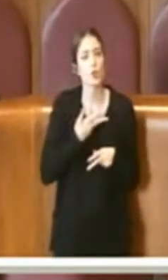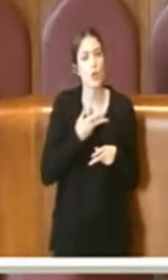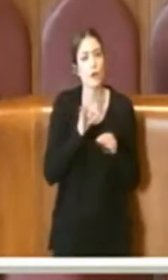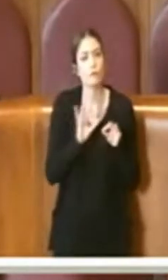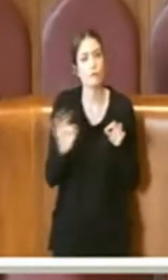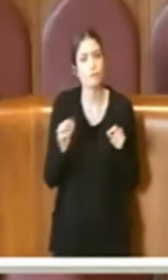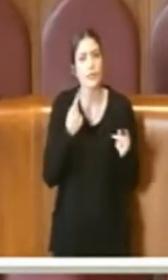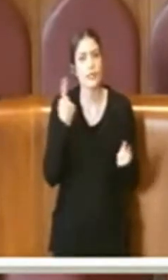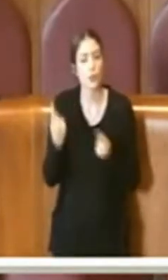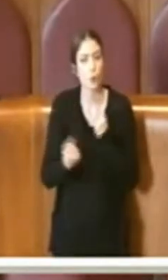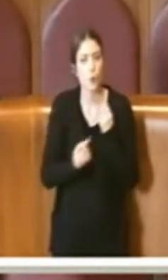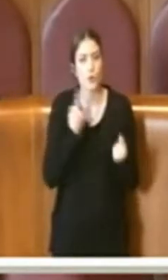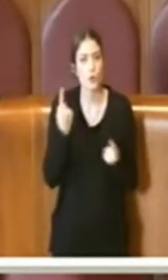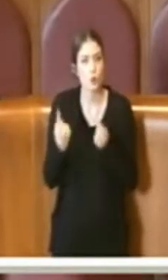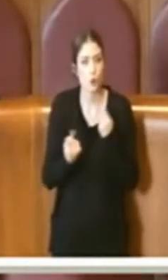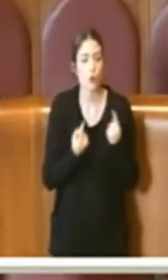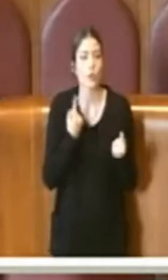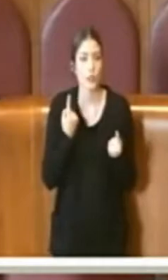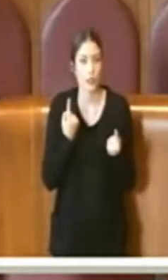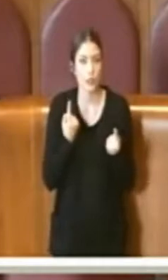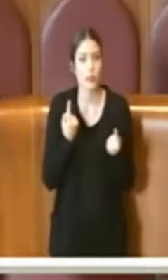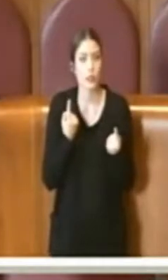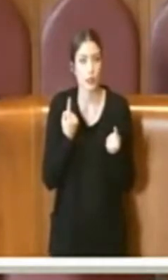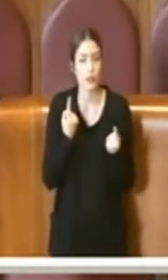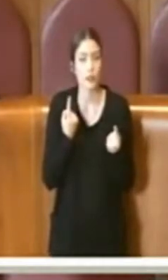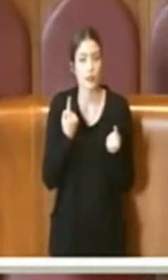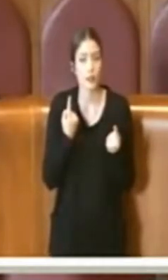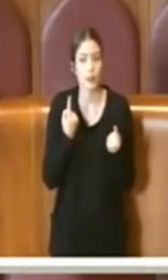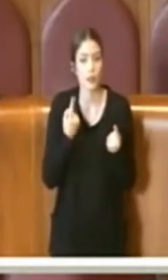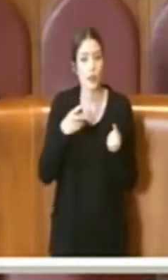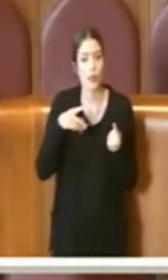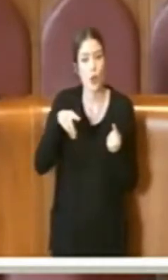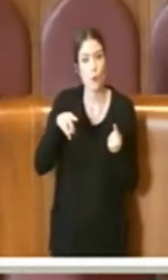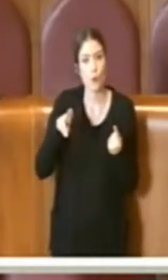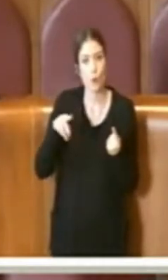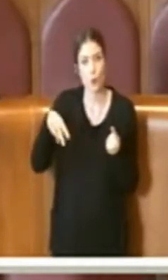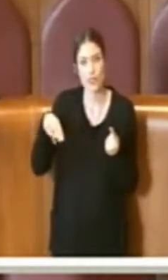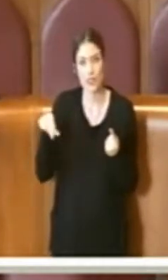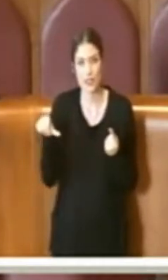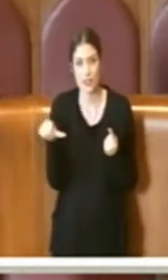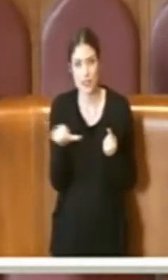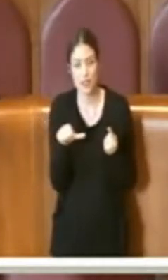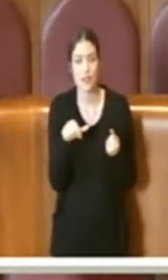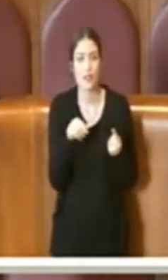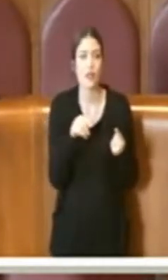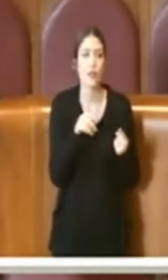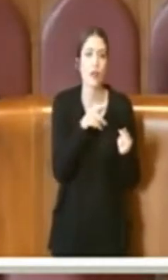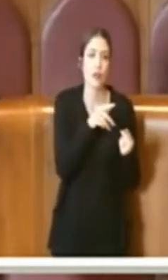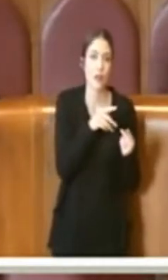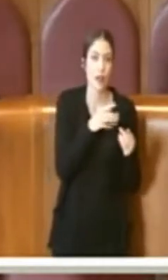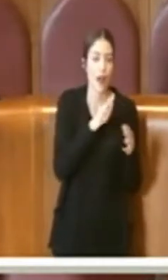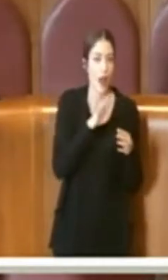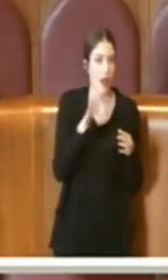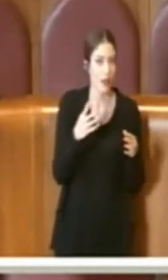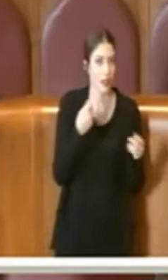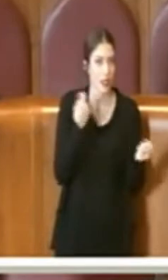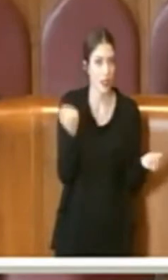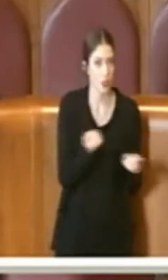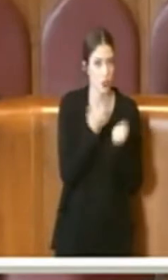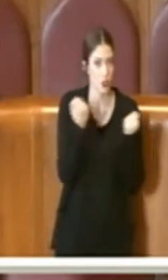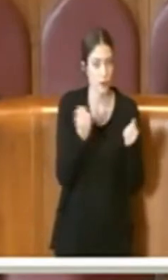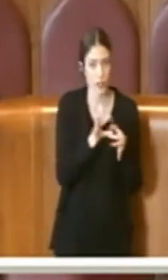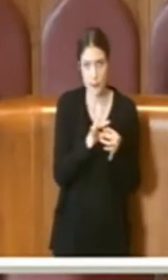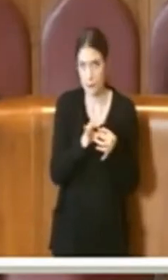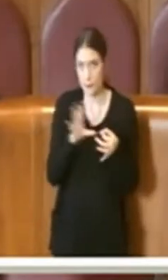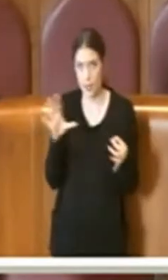situazioni che prescindono dall'impatto del PUMS e delle altre discipline sul commercio, perché il